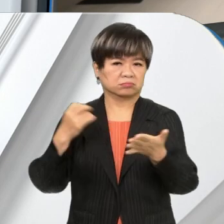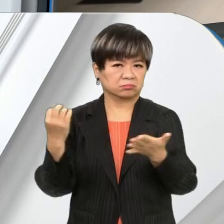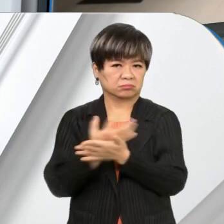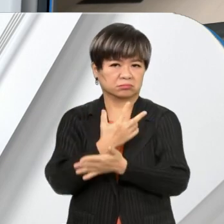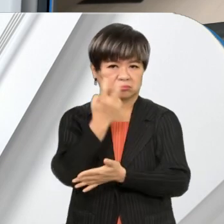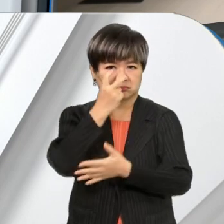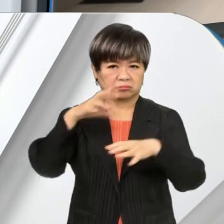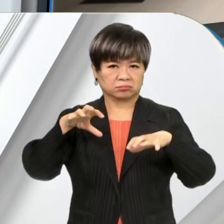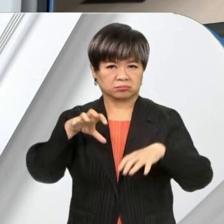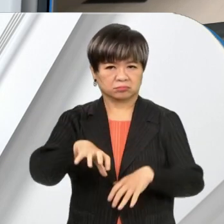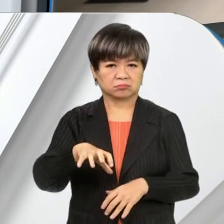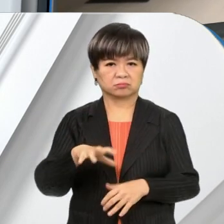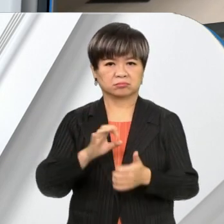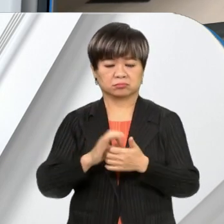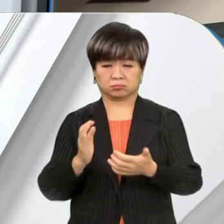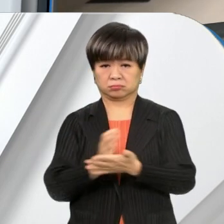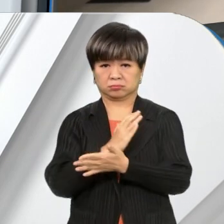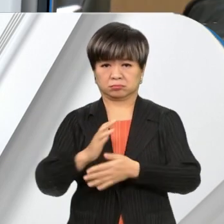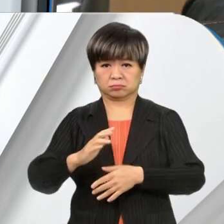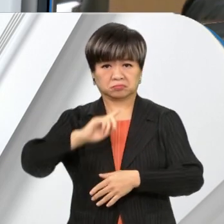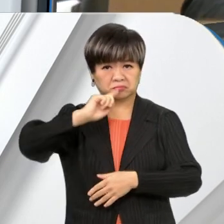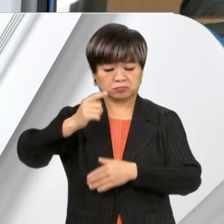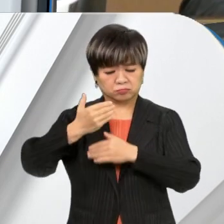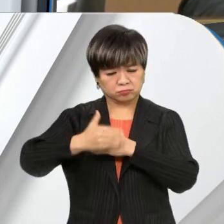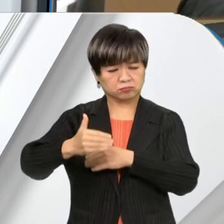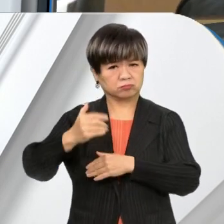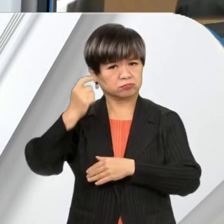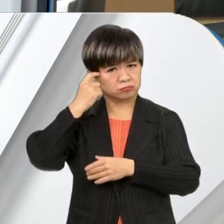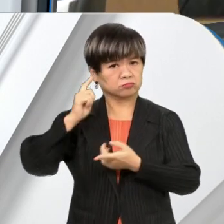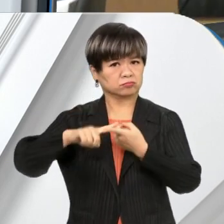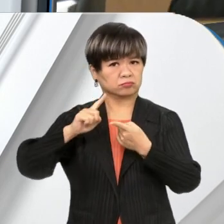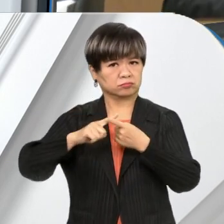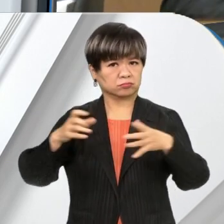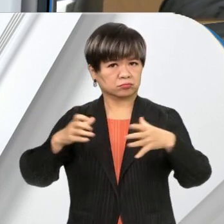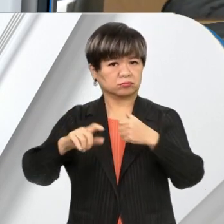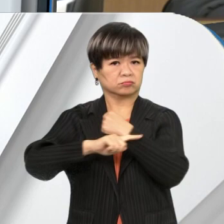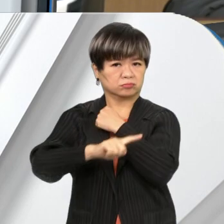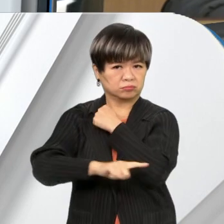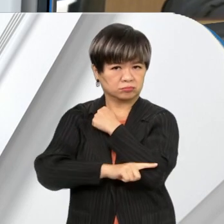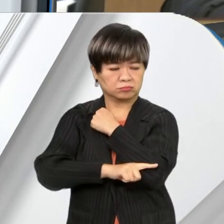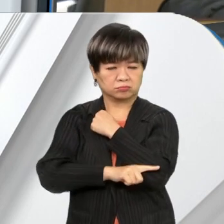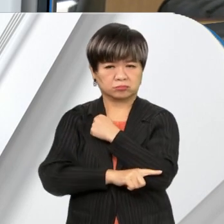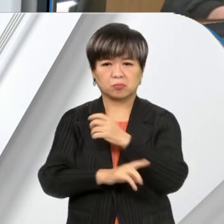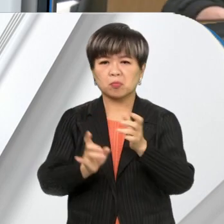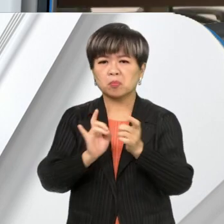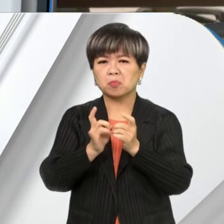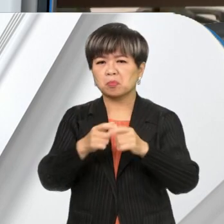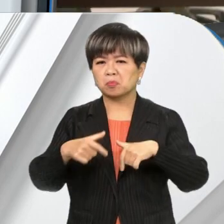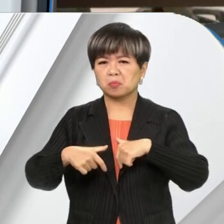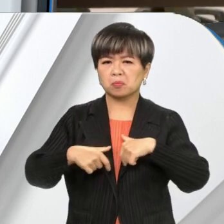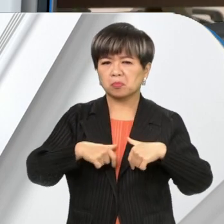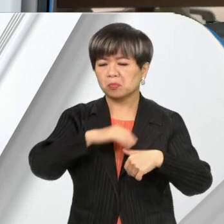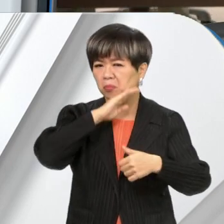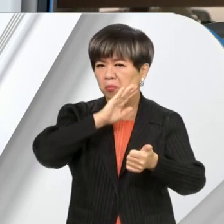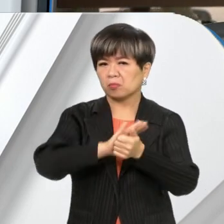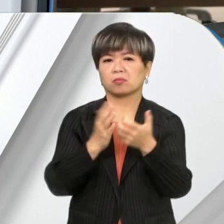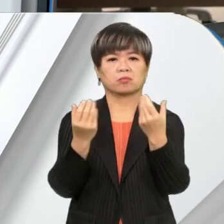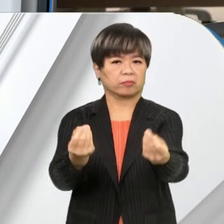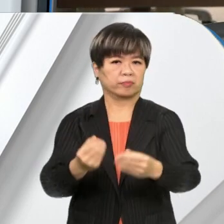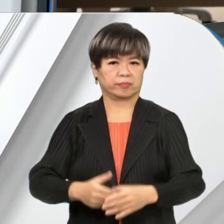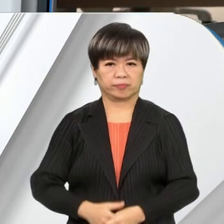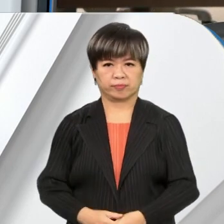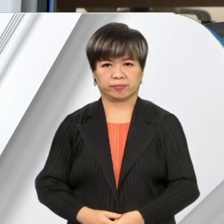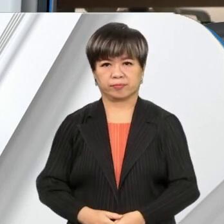还有检方是很认定，起诉的过程是完全走法对走，无跳跳砸马认